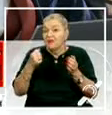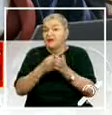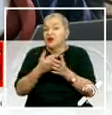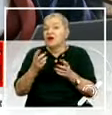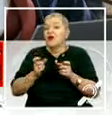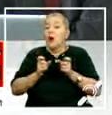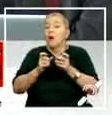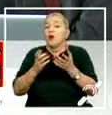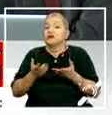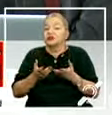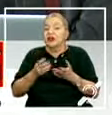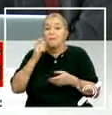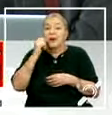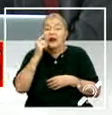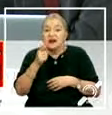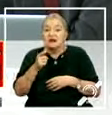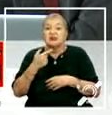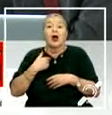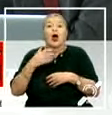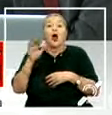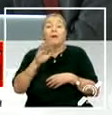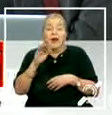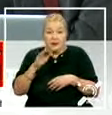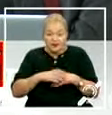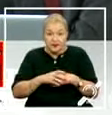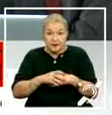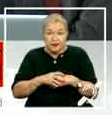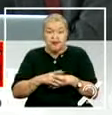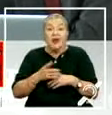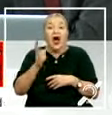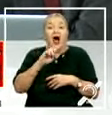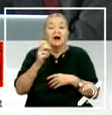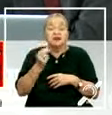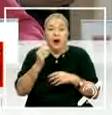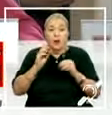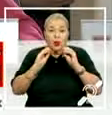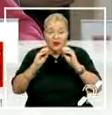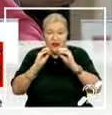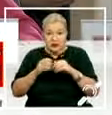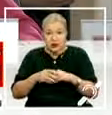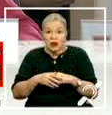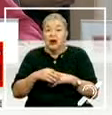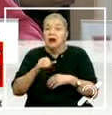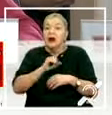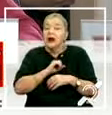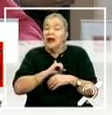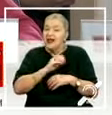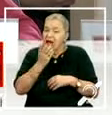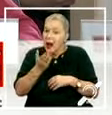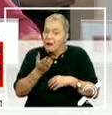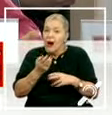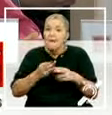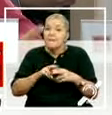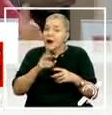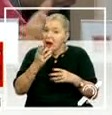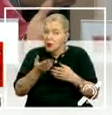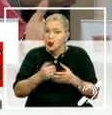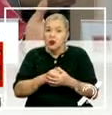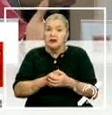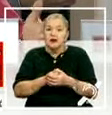opoziția atât a părinților cât și a elevilor de cealaltă parte profesorii sunt îngrijorați mai ales de